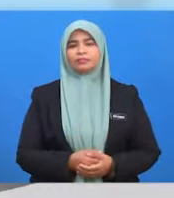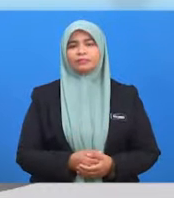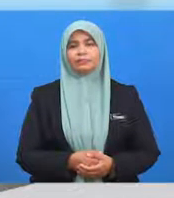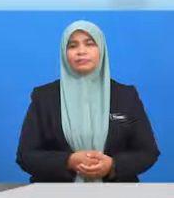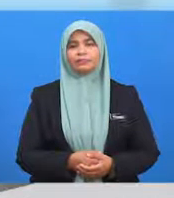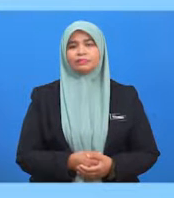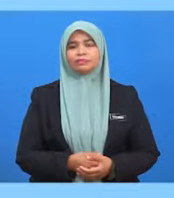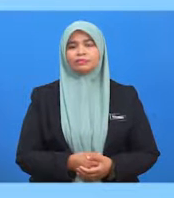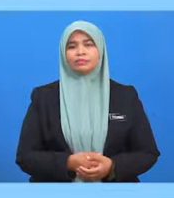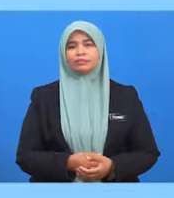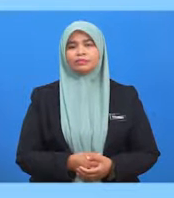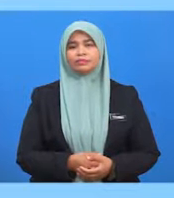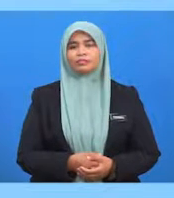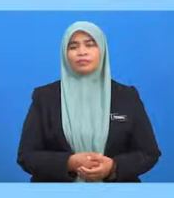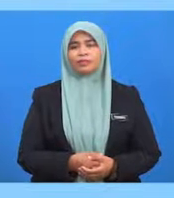gesekkan